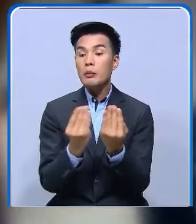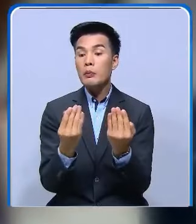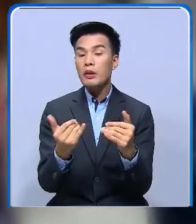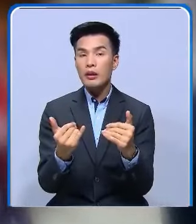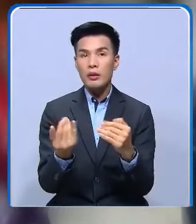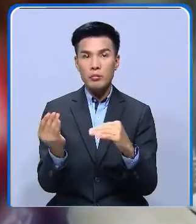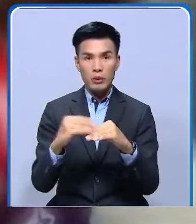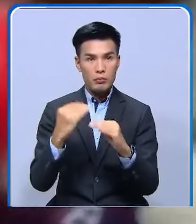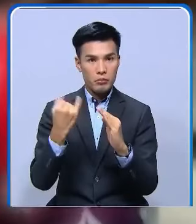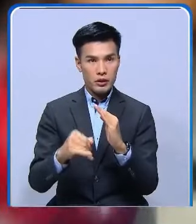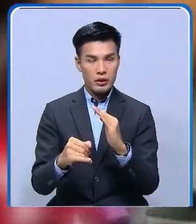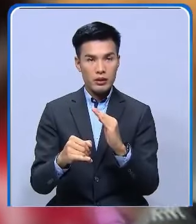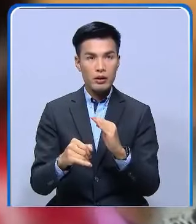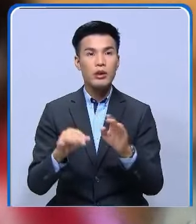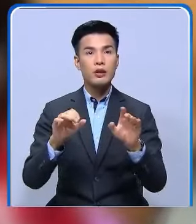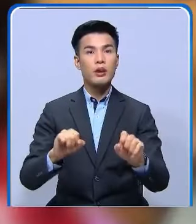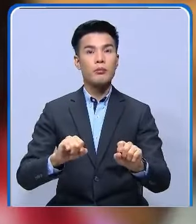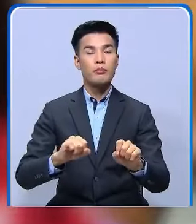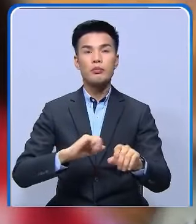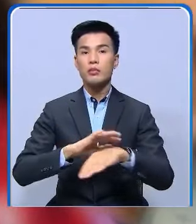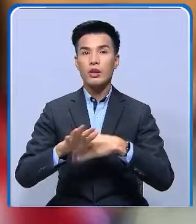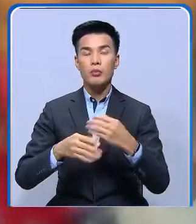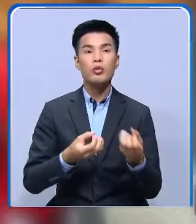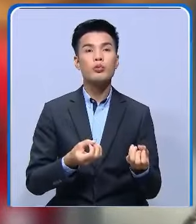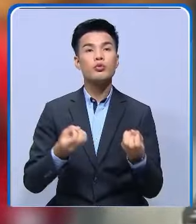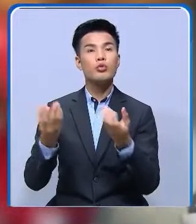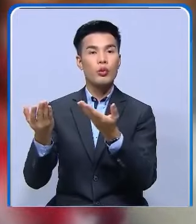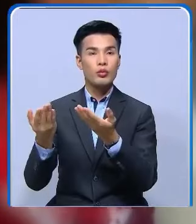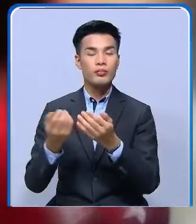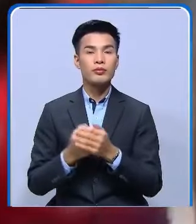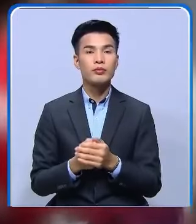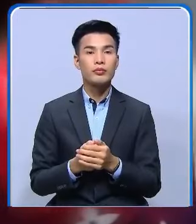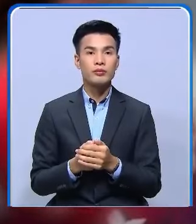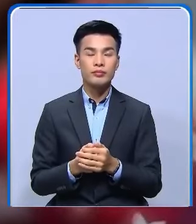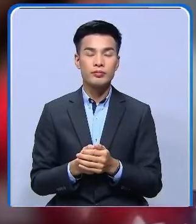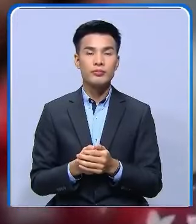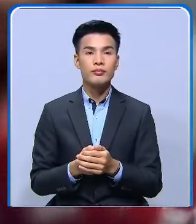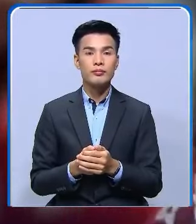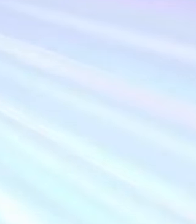ญาตเพิ่มเติมก็คุมตัวส่งดำเนินคดีนะคะที่สภ.เพค่ะ